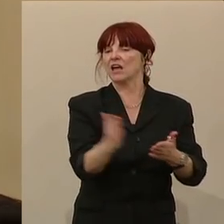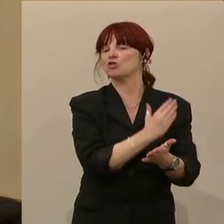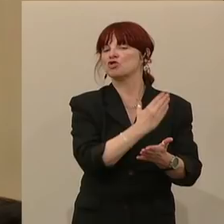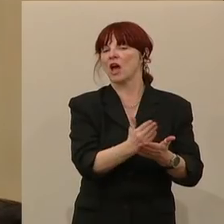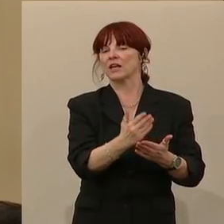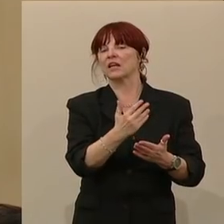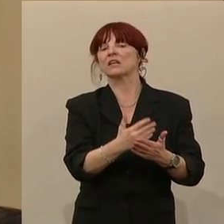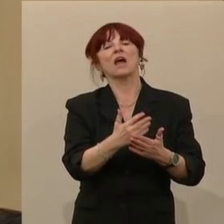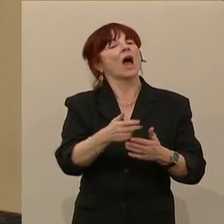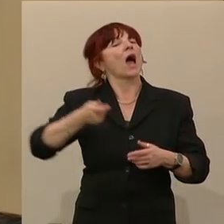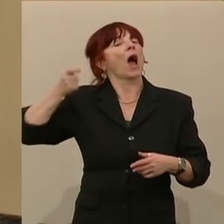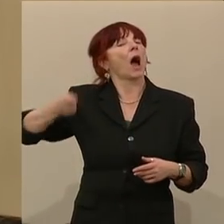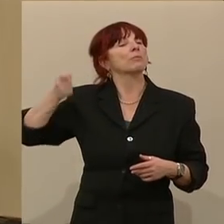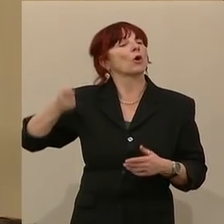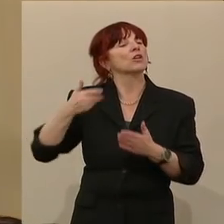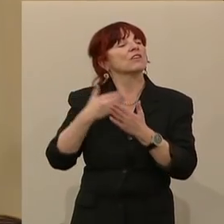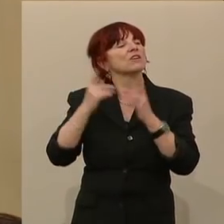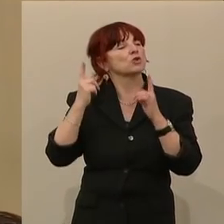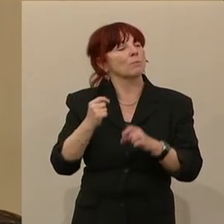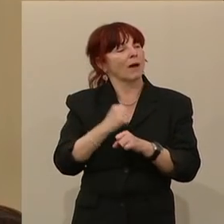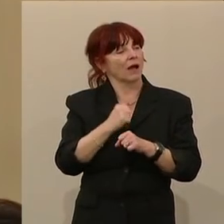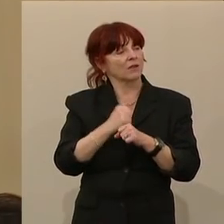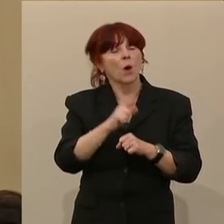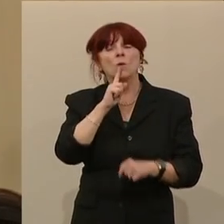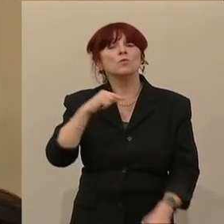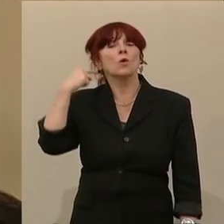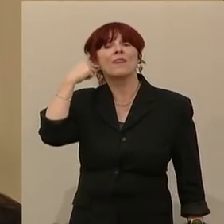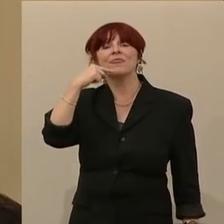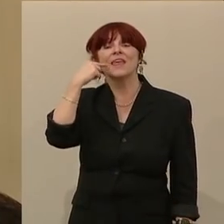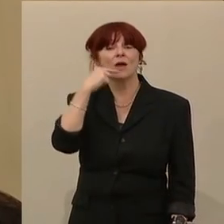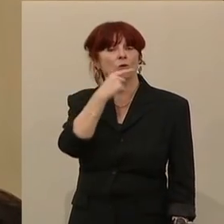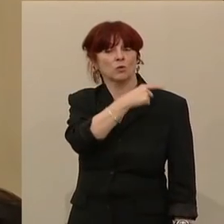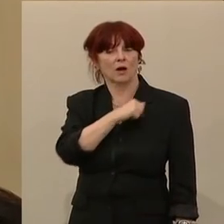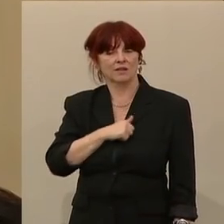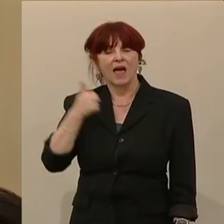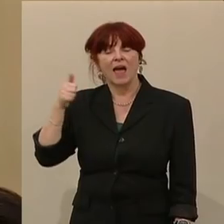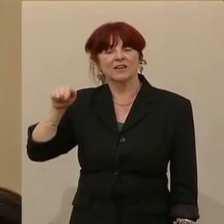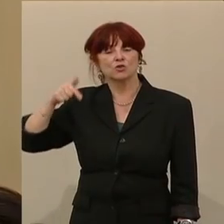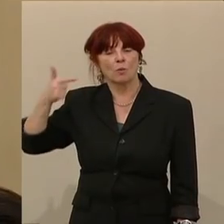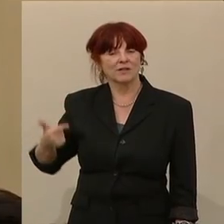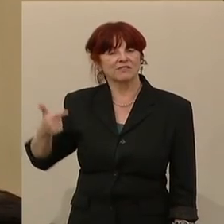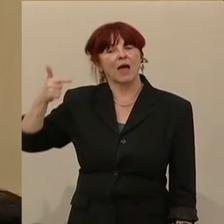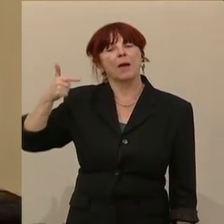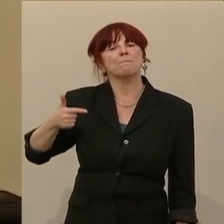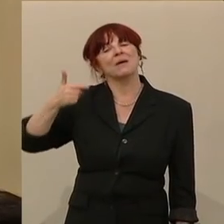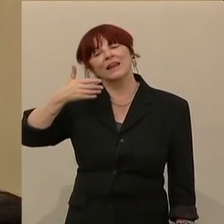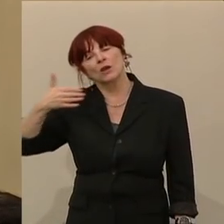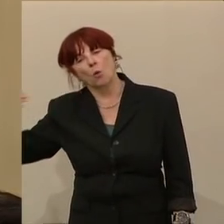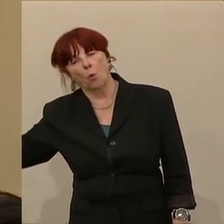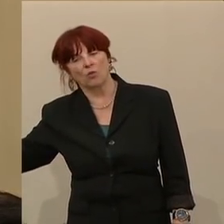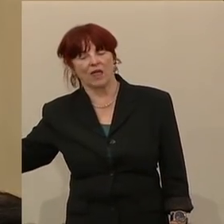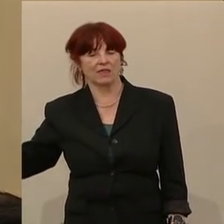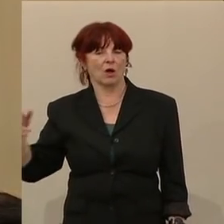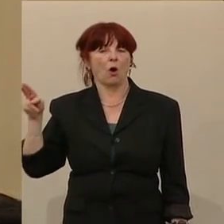Und wenn es so ist wie bei den Neos, wo 1,2 Millionen Euro bezahlt werden von Herrn Haselsteiner,